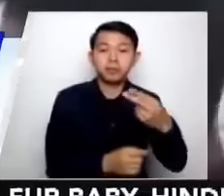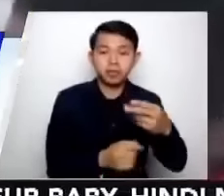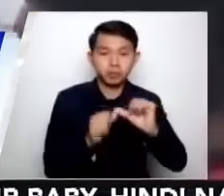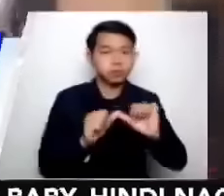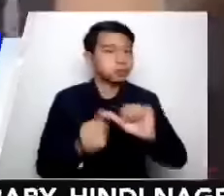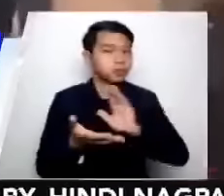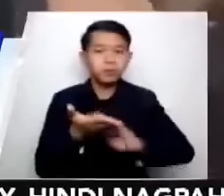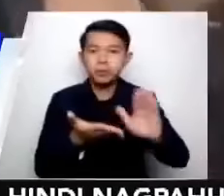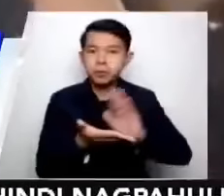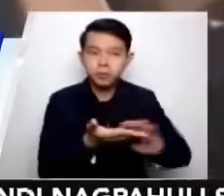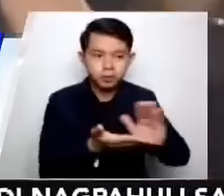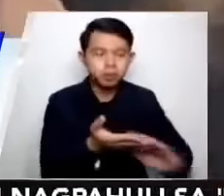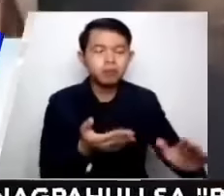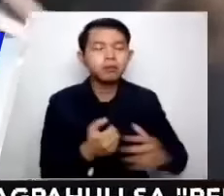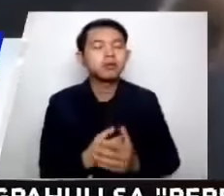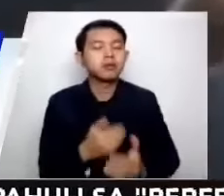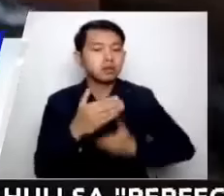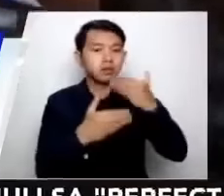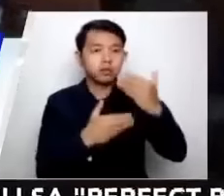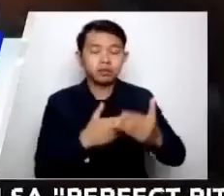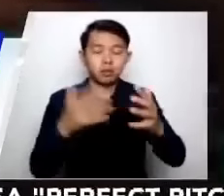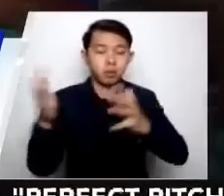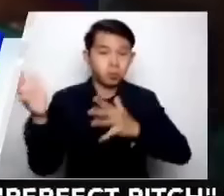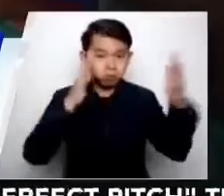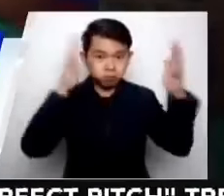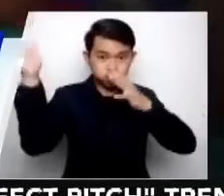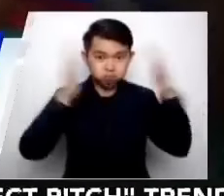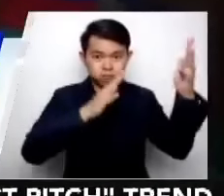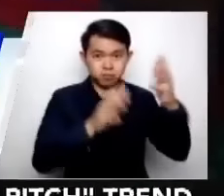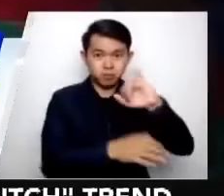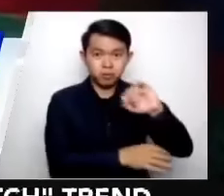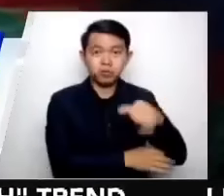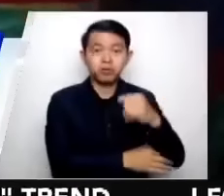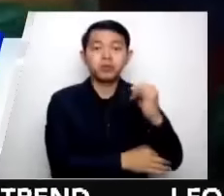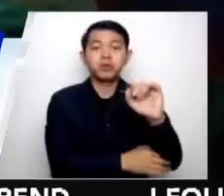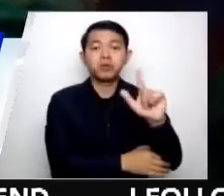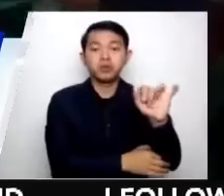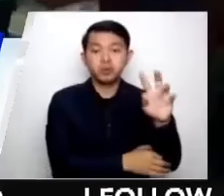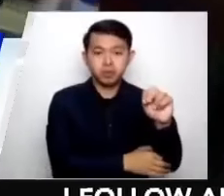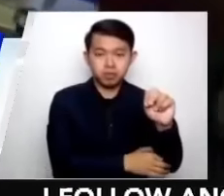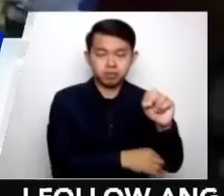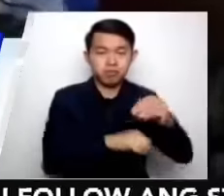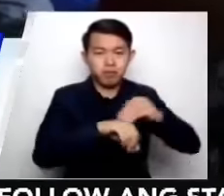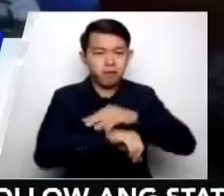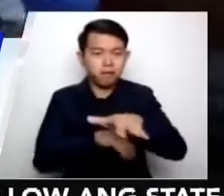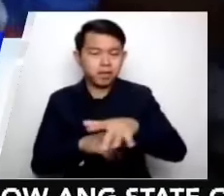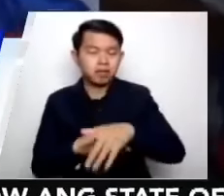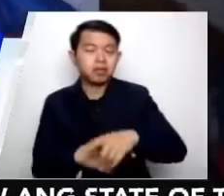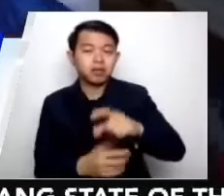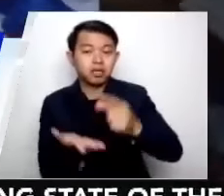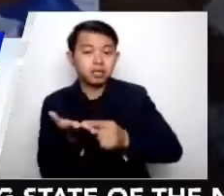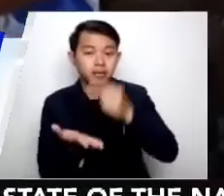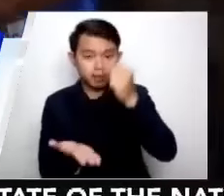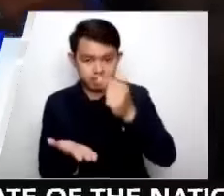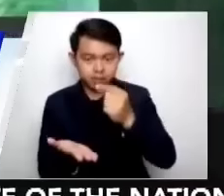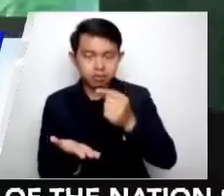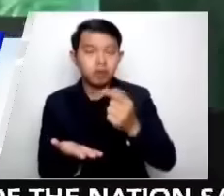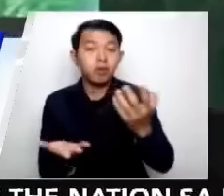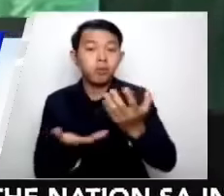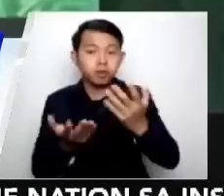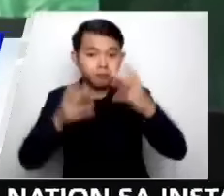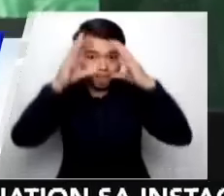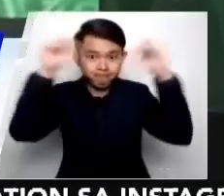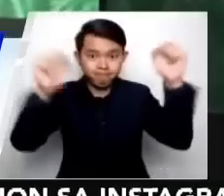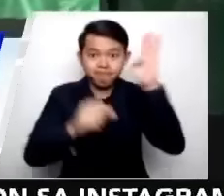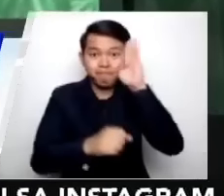Naramdaman din ang epekto ng Bagyong Julian sa iba pang bahagi ng Luzon gaya sa Tarlac, kung saan bumisita si Pangulong Bongbong Marcos.